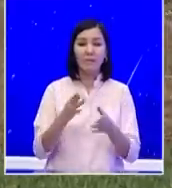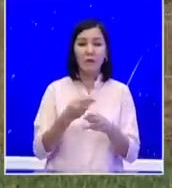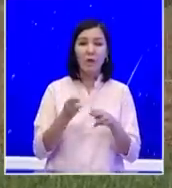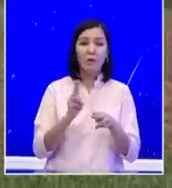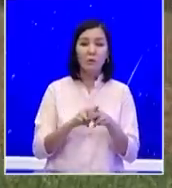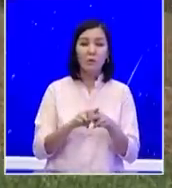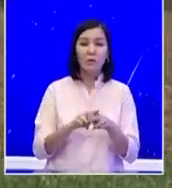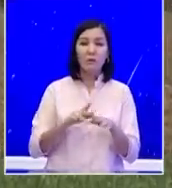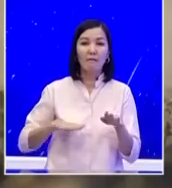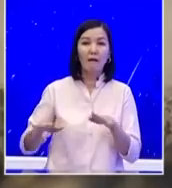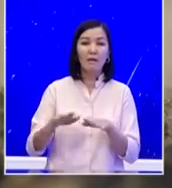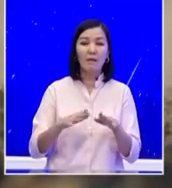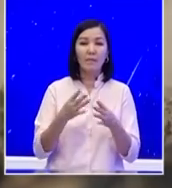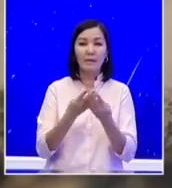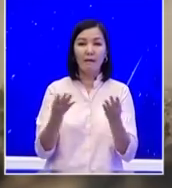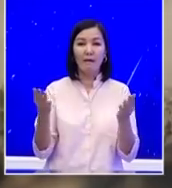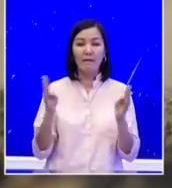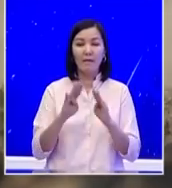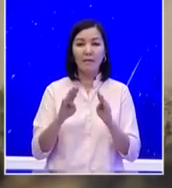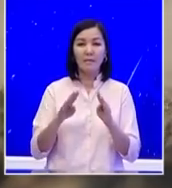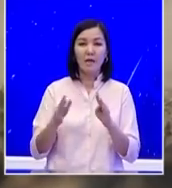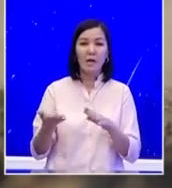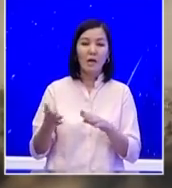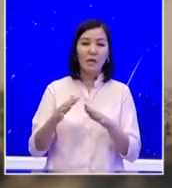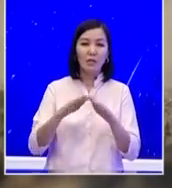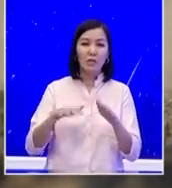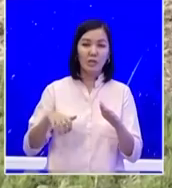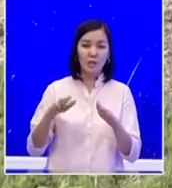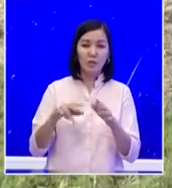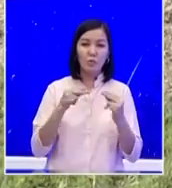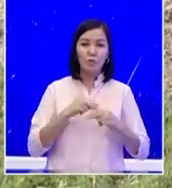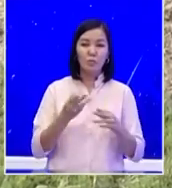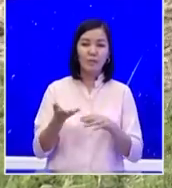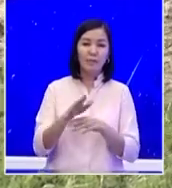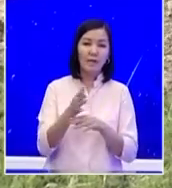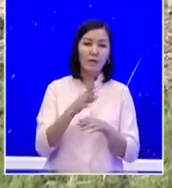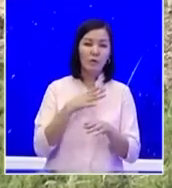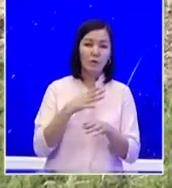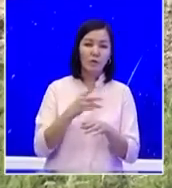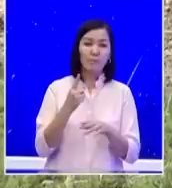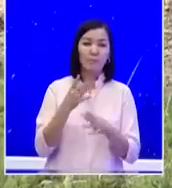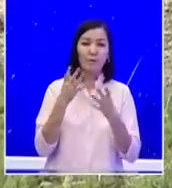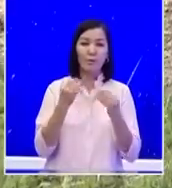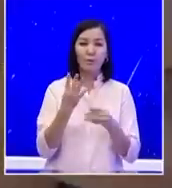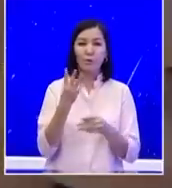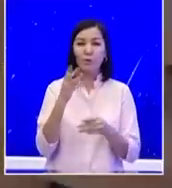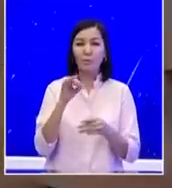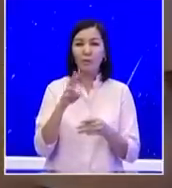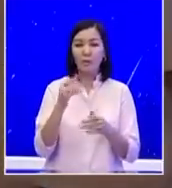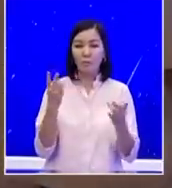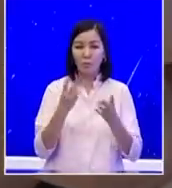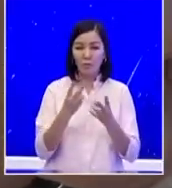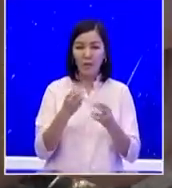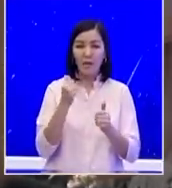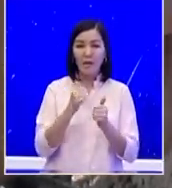Осыған байланысты алқаптардың айналасына жырту жұмыстары жүргізіліп жатыр. Өрт саңлауының ені кемінде 4 метрді құрайды, ал